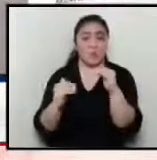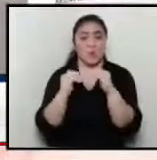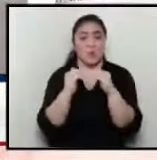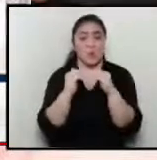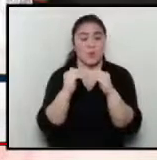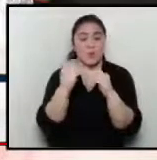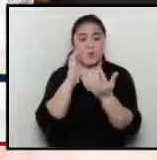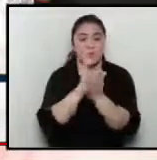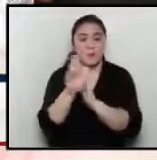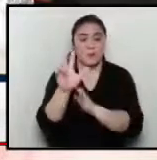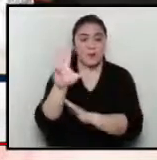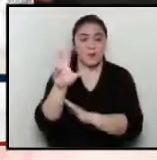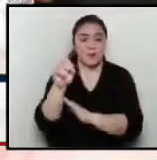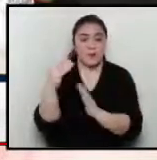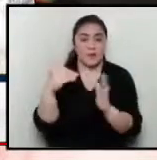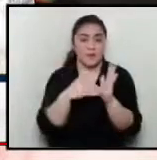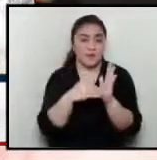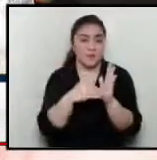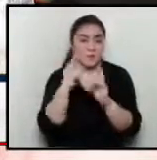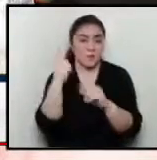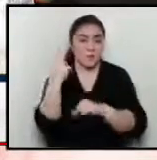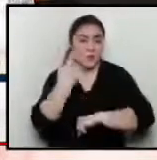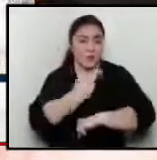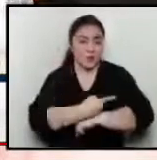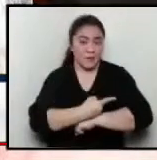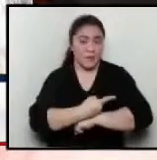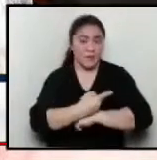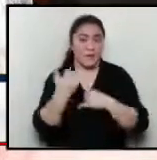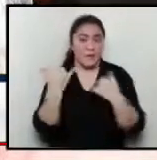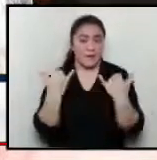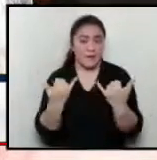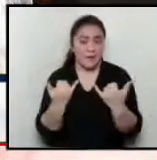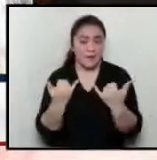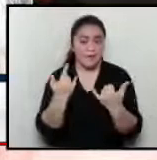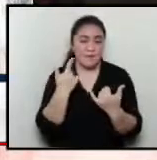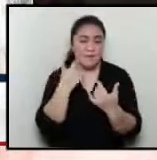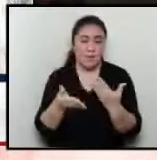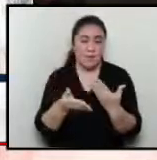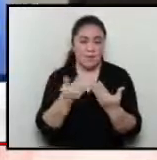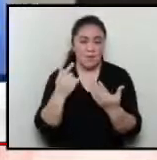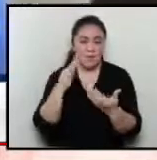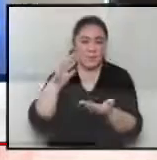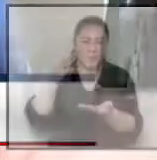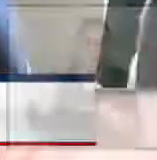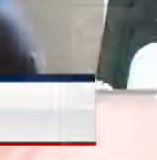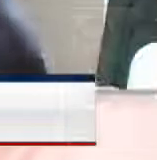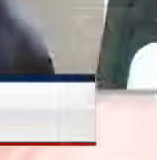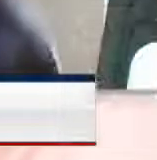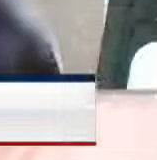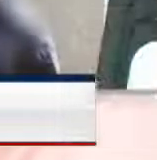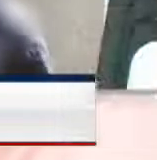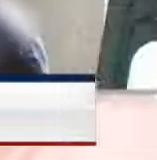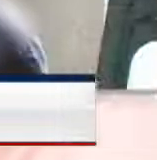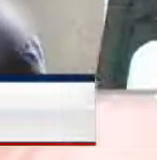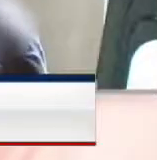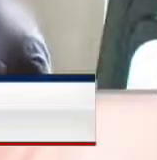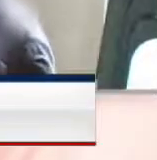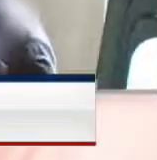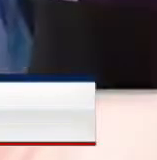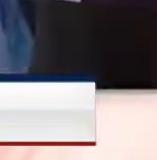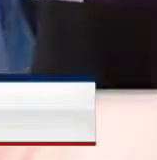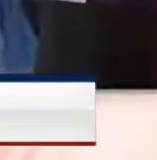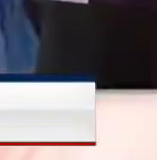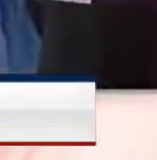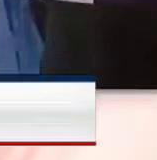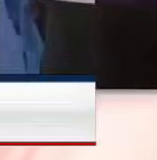mid-30,000 per day, and then ngayon, nasa 28,000, no? So, it looks like nagpa-plateau siya and slowly going down.